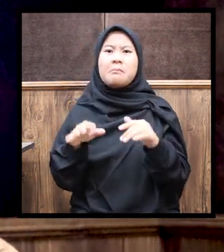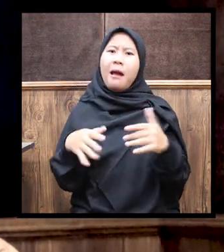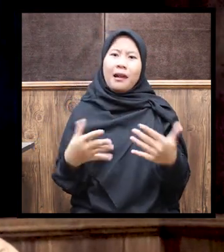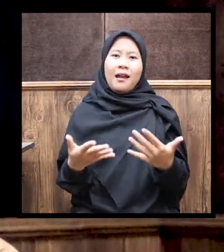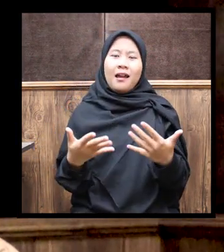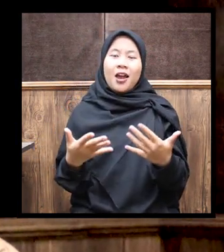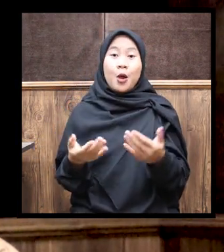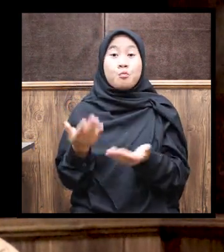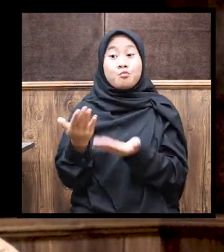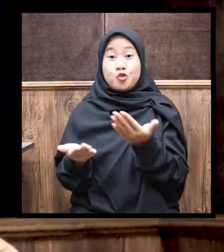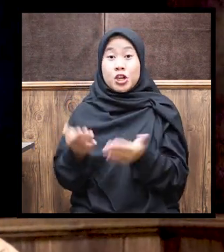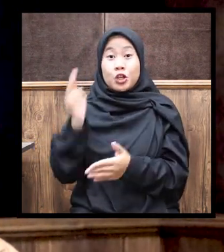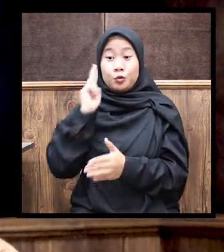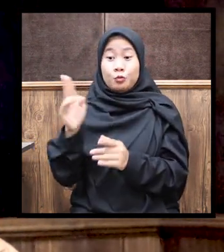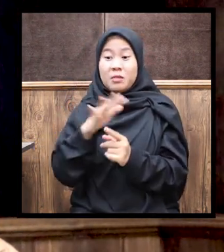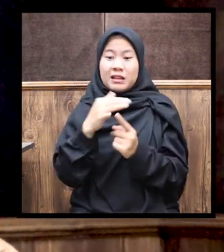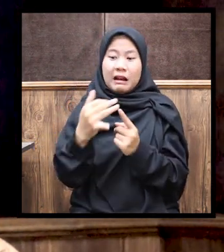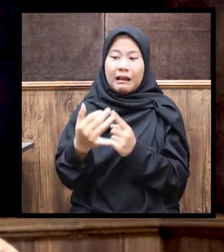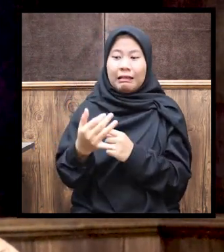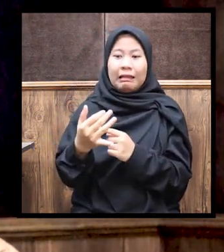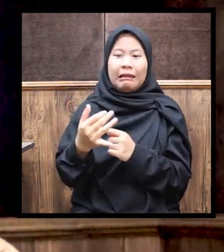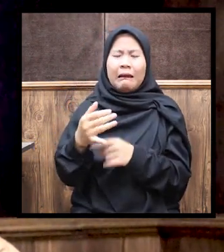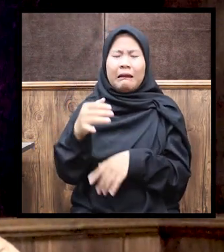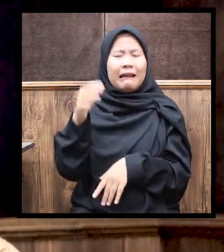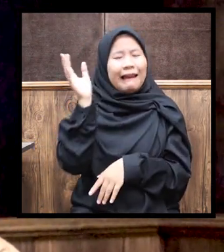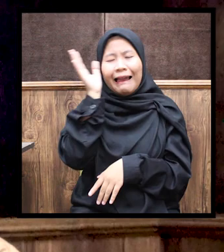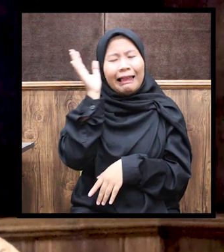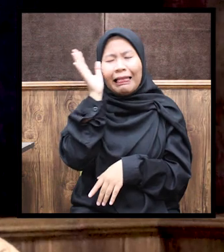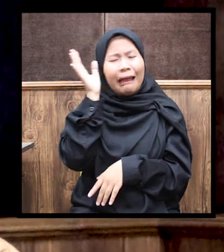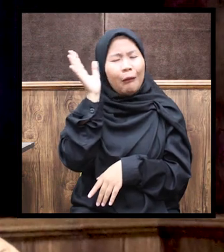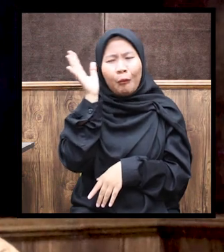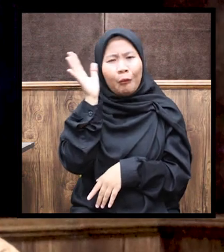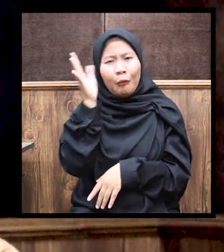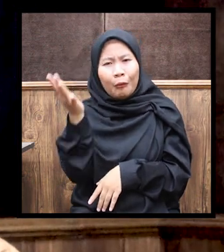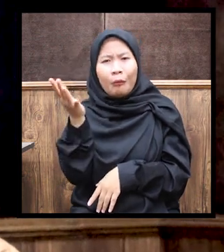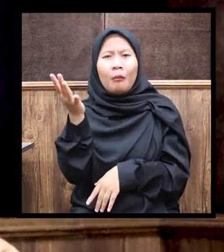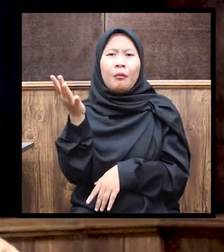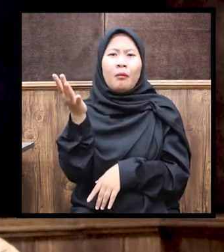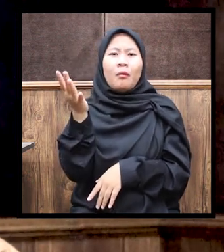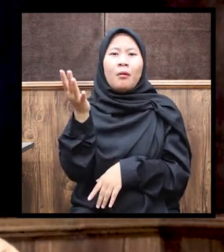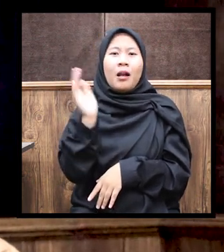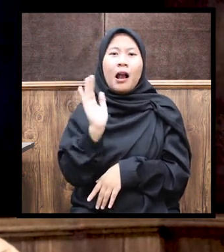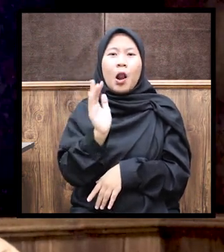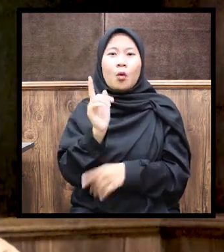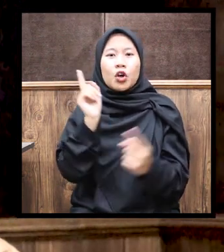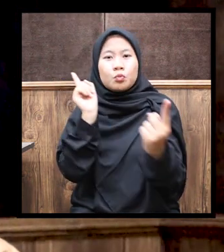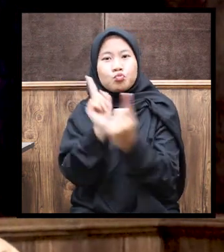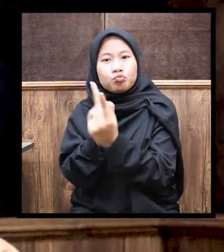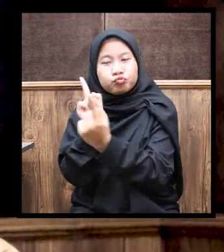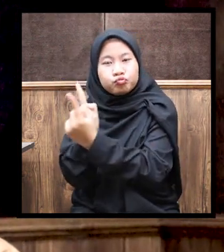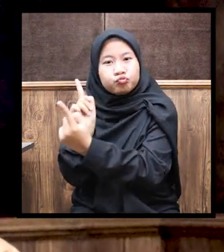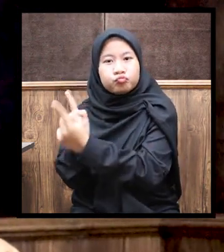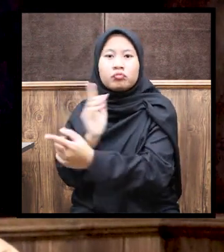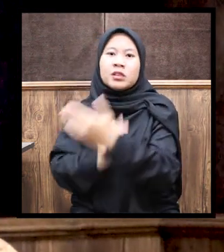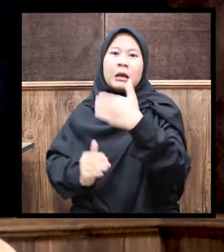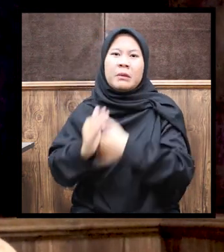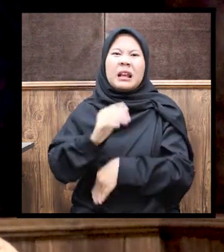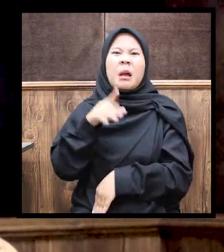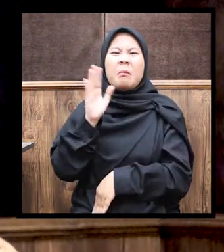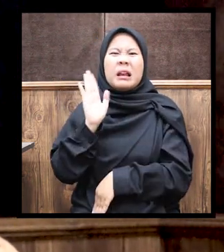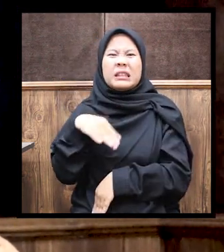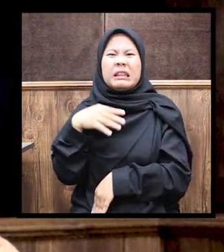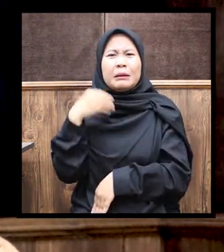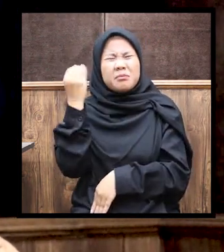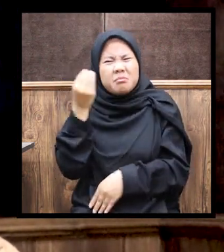masyarakat umum bagi masyarakat awam yang namanya berhadapan dengan penyendang disabilitas kita kadang tuh masih kebingungan Pak